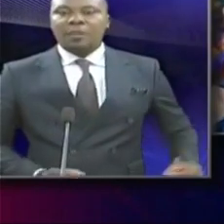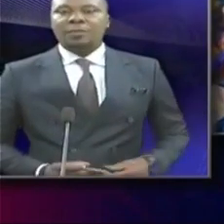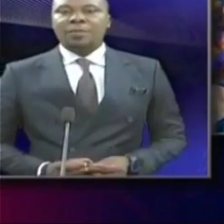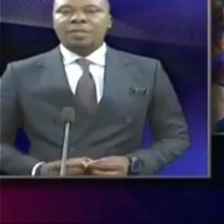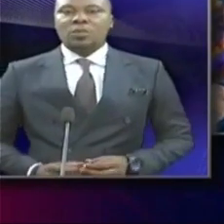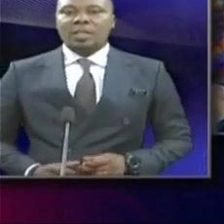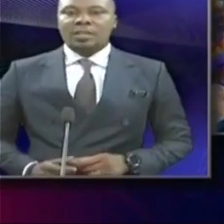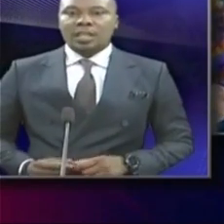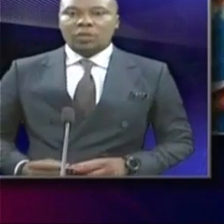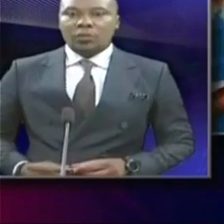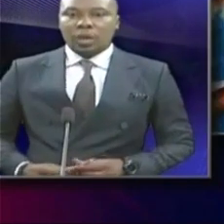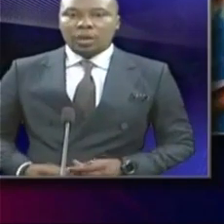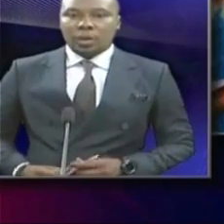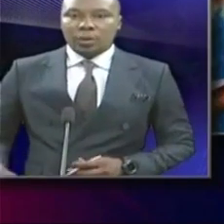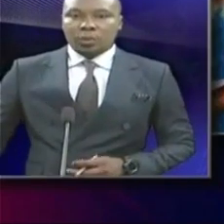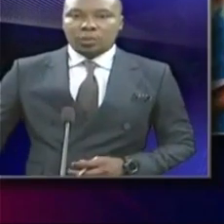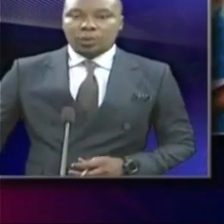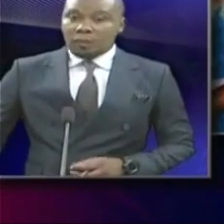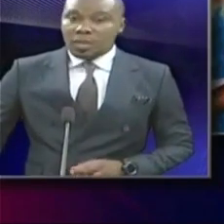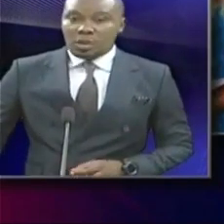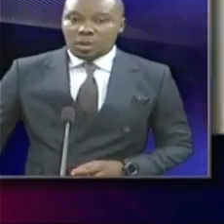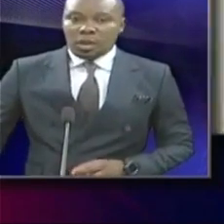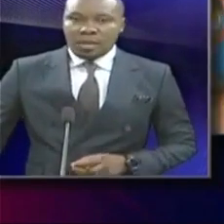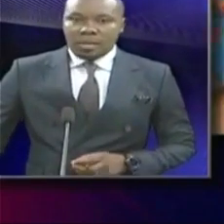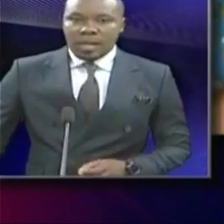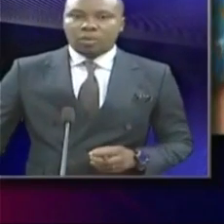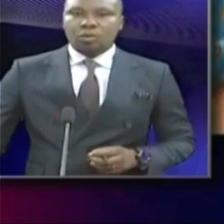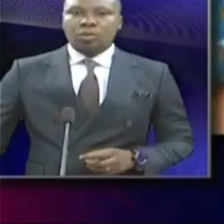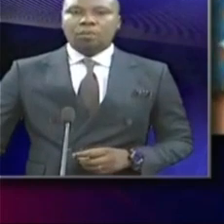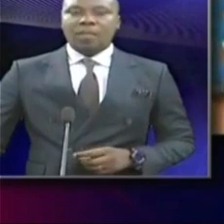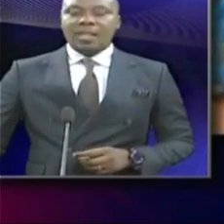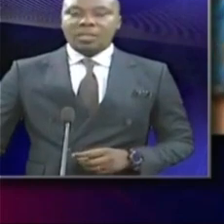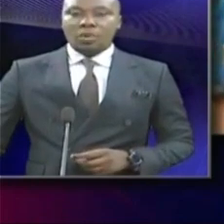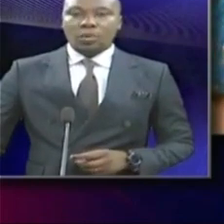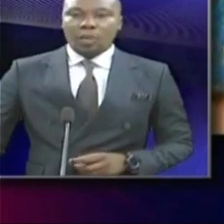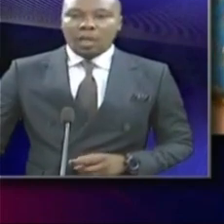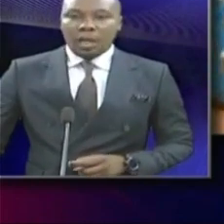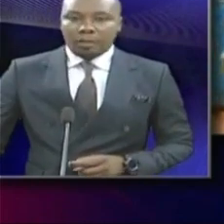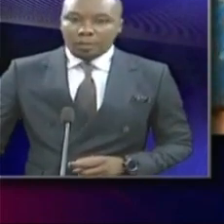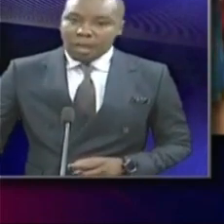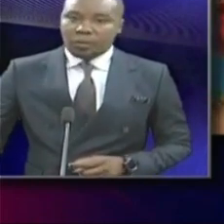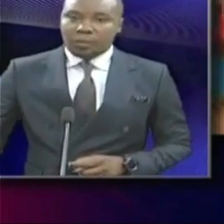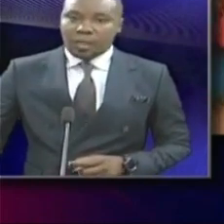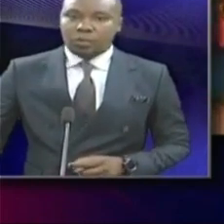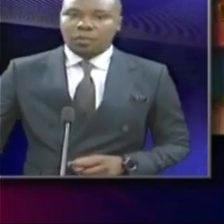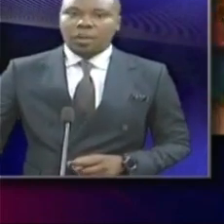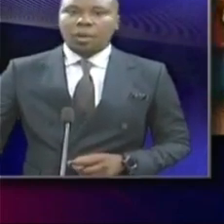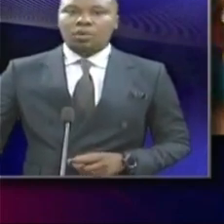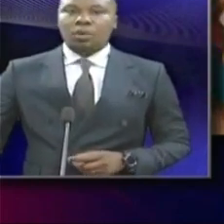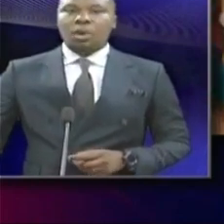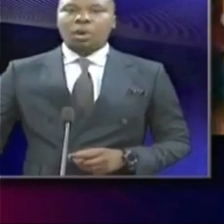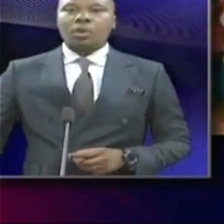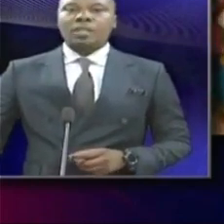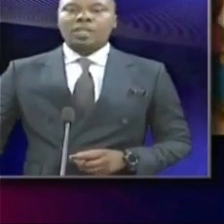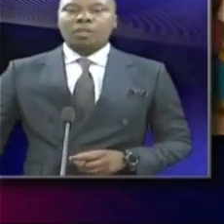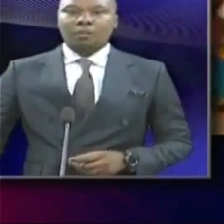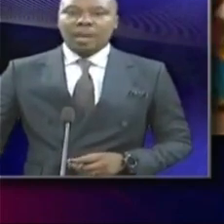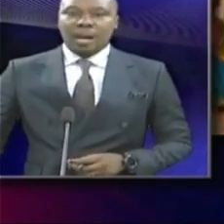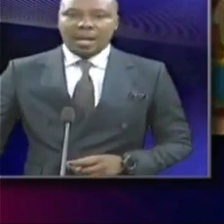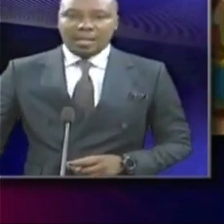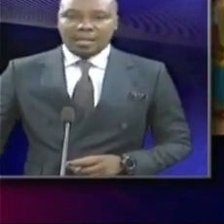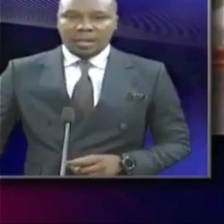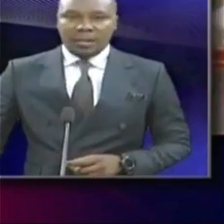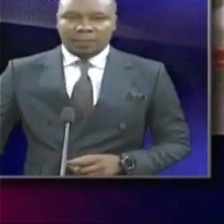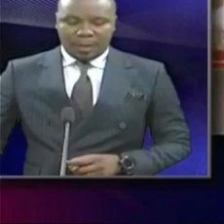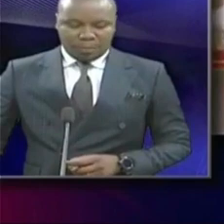par Fifi Masuka Saini, gouverneur de province. Sacs de maïs, huile, de la viande, légumes et autres ont été offerts